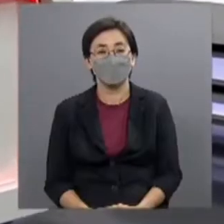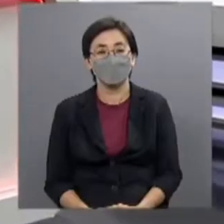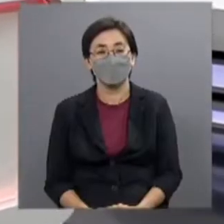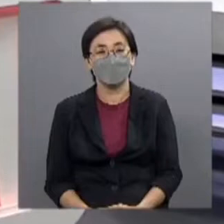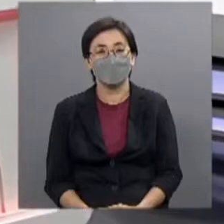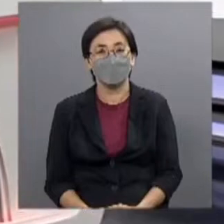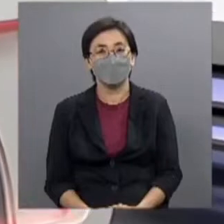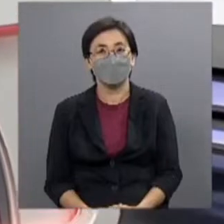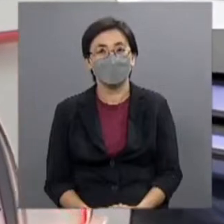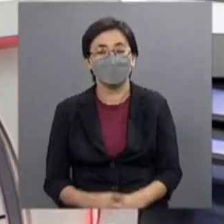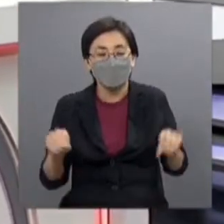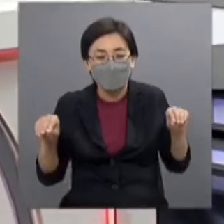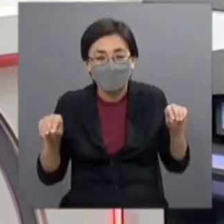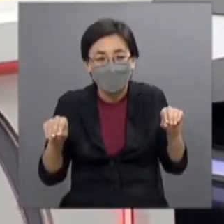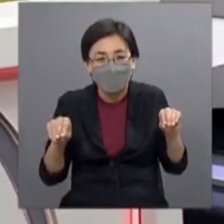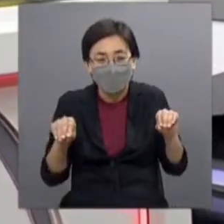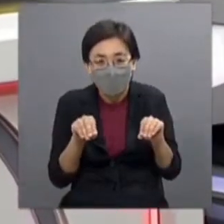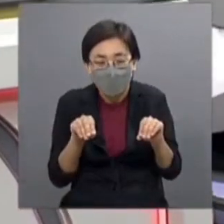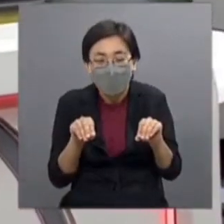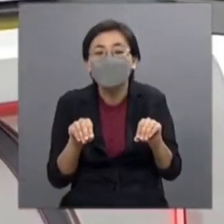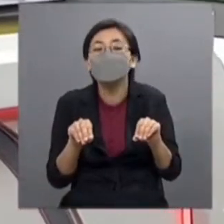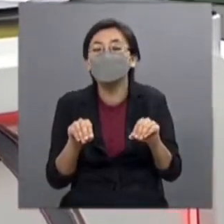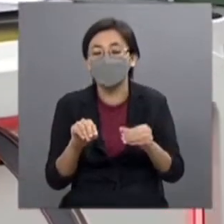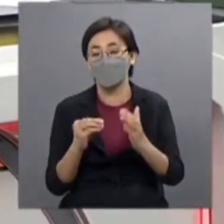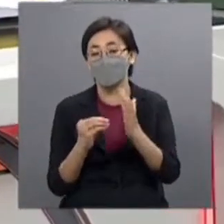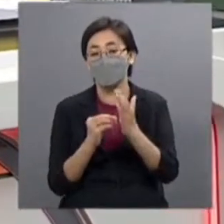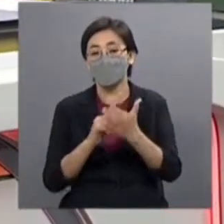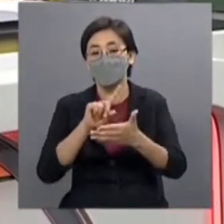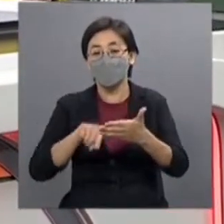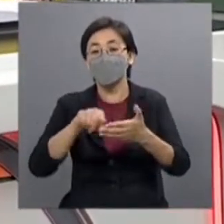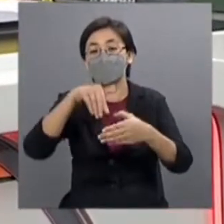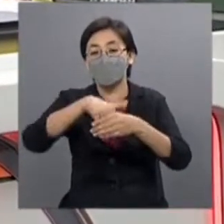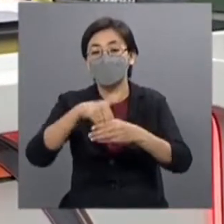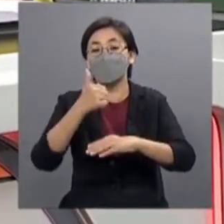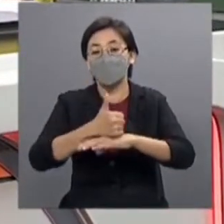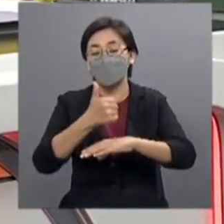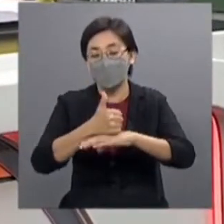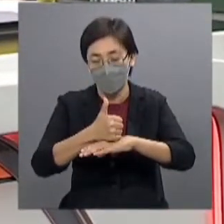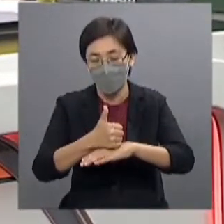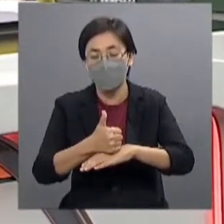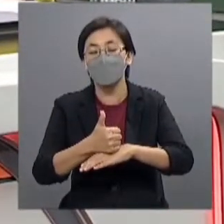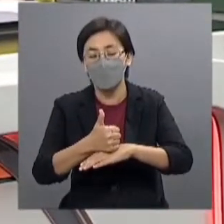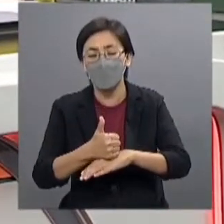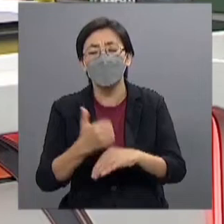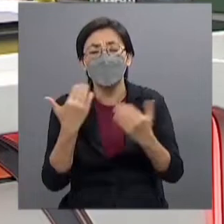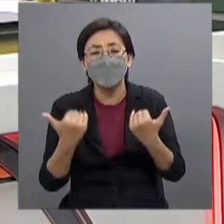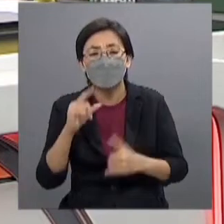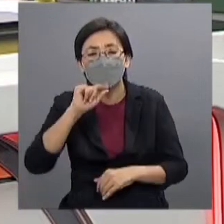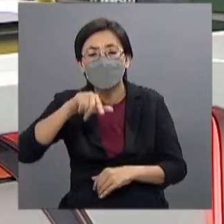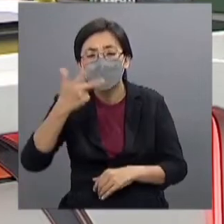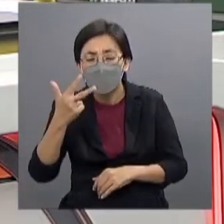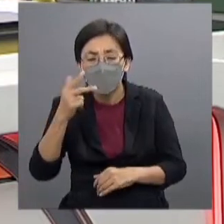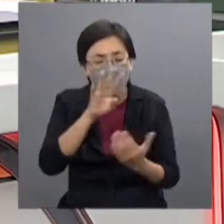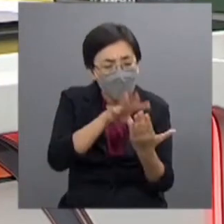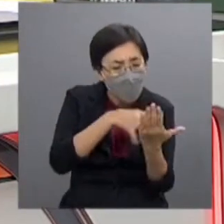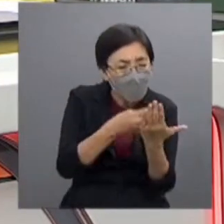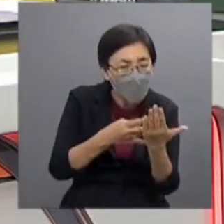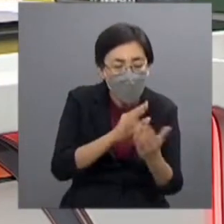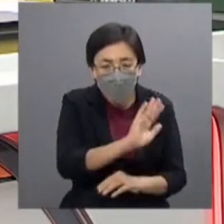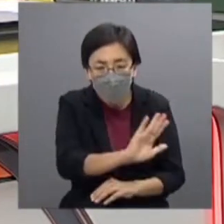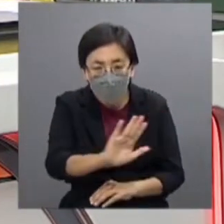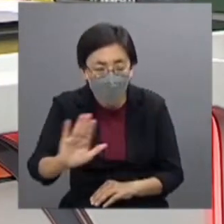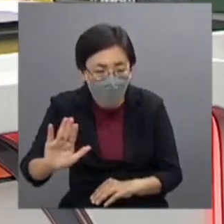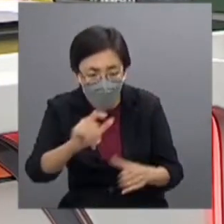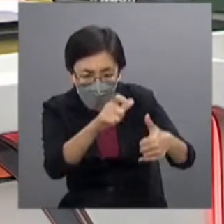ีนะคะกับการเลือกตั้งผู้ว่ากทม.ในช่วงเวลานี้ไทย PBS ก็จะพยายามนํานโยบายต่างๆที่ผู้สมัครแต่ละคนออกมา